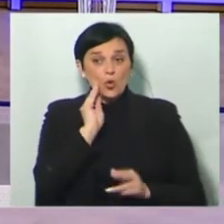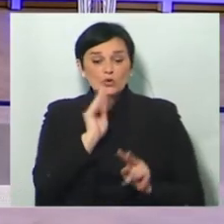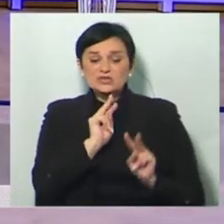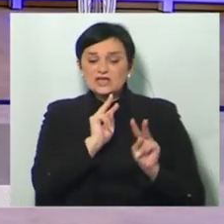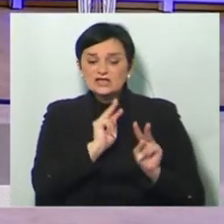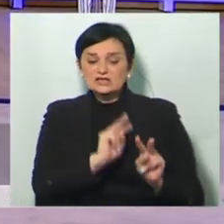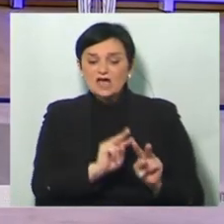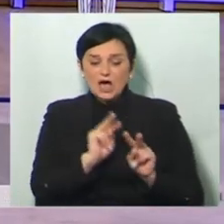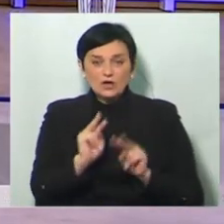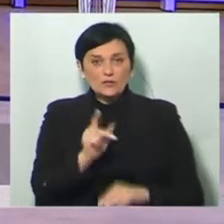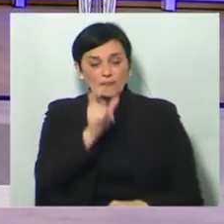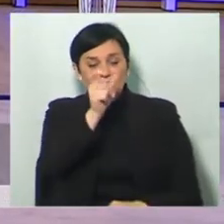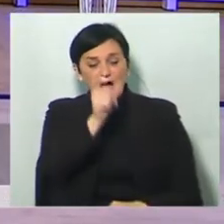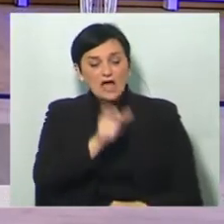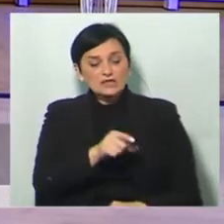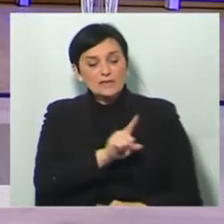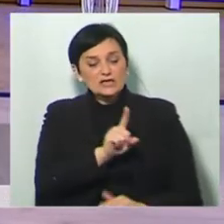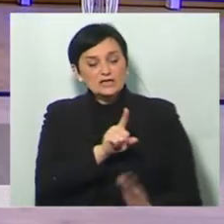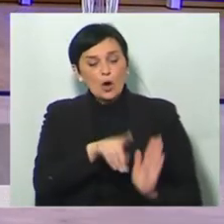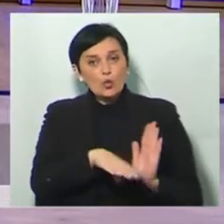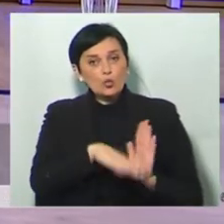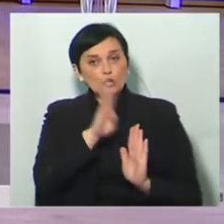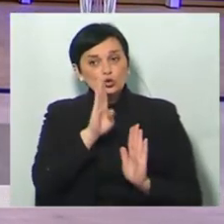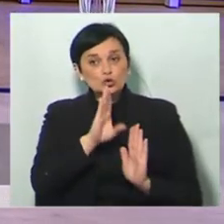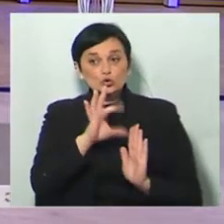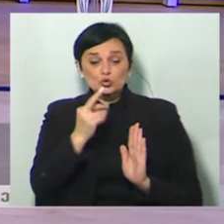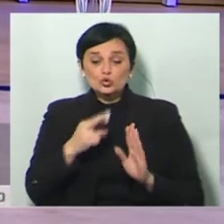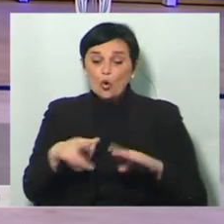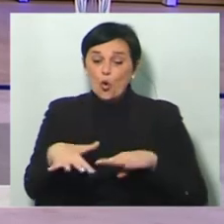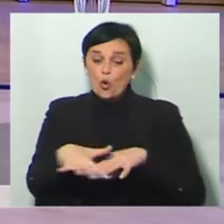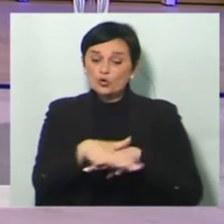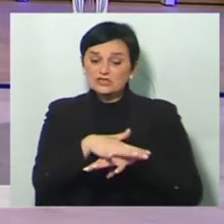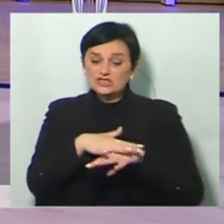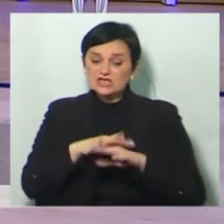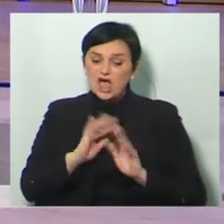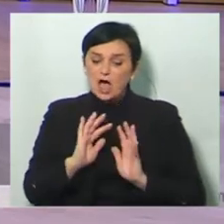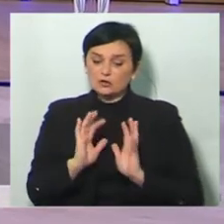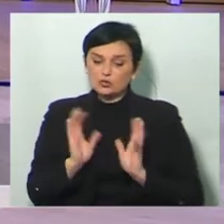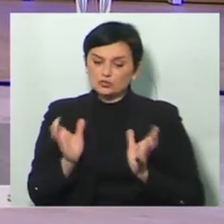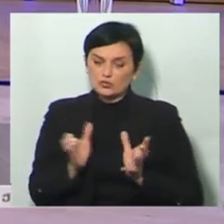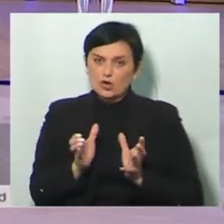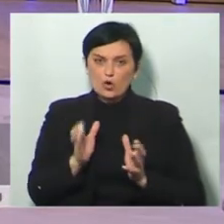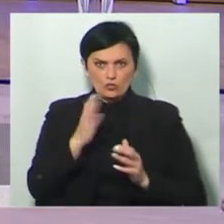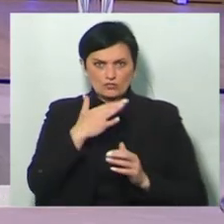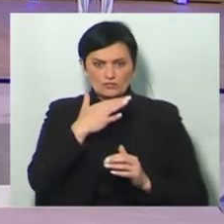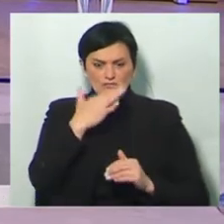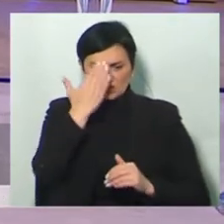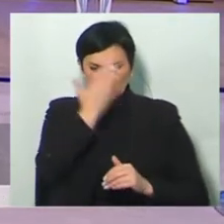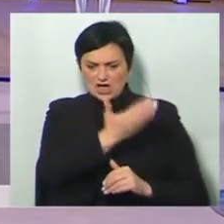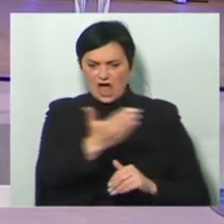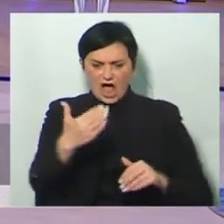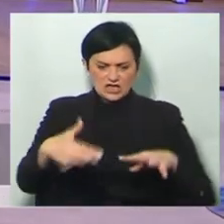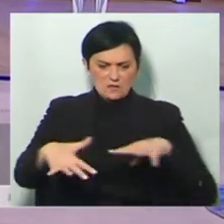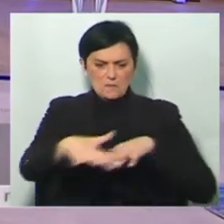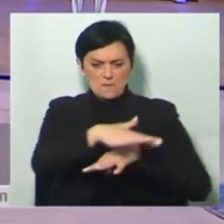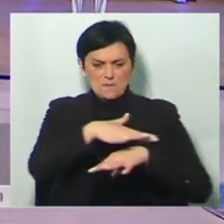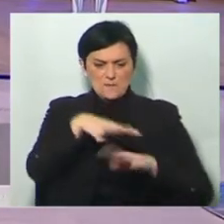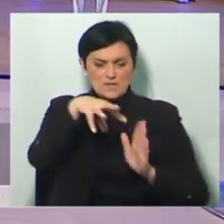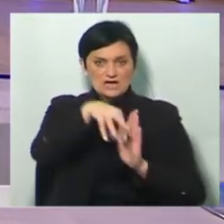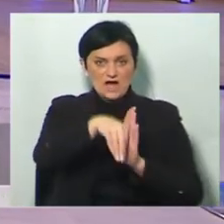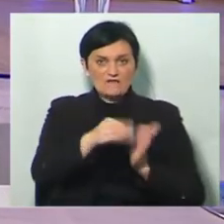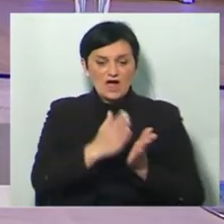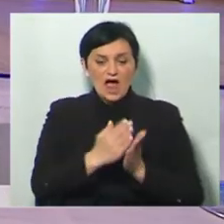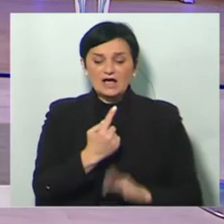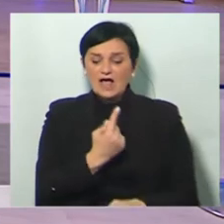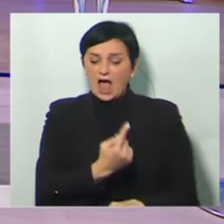დააკვირდნენ ადამიანს რა ურჩევნია სოციალური სიმკვრივე, მაგალითად როდესაც ხალხმრავალ საზოგადოებაში ის არის